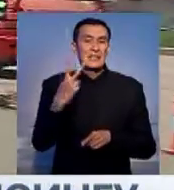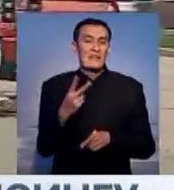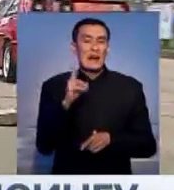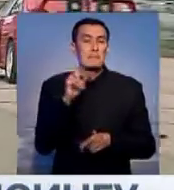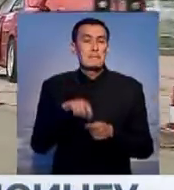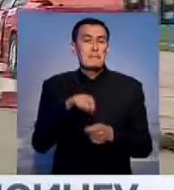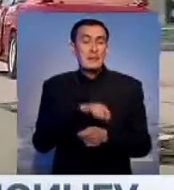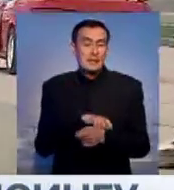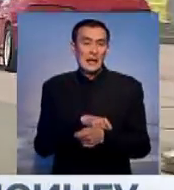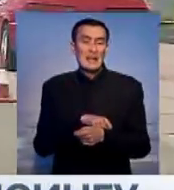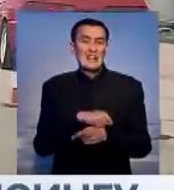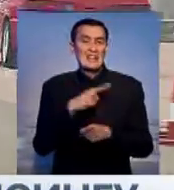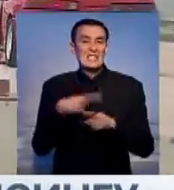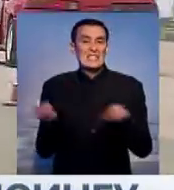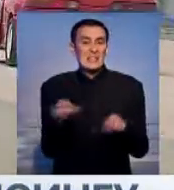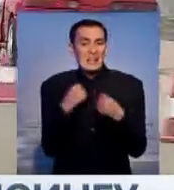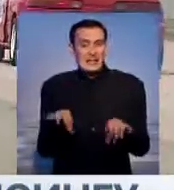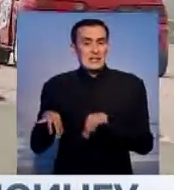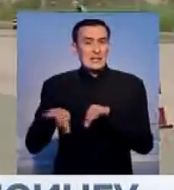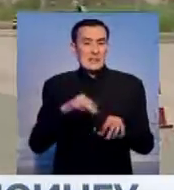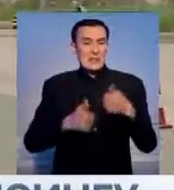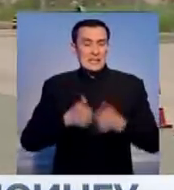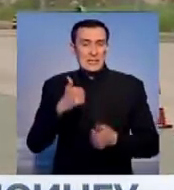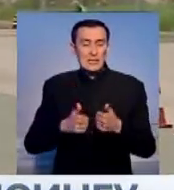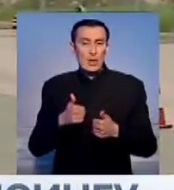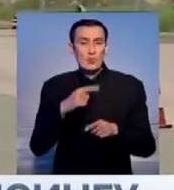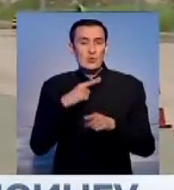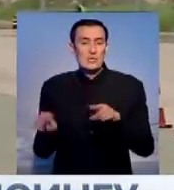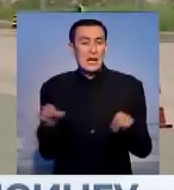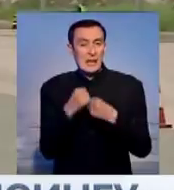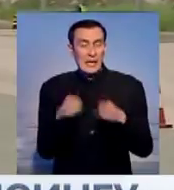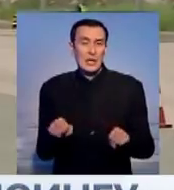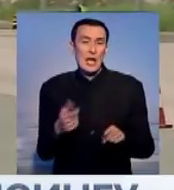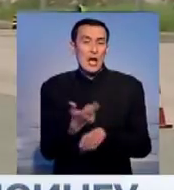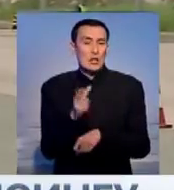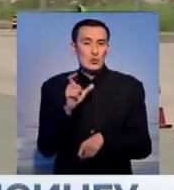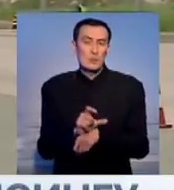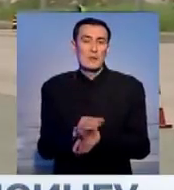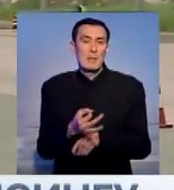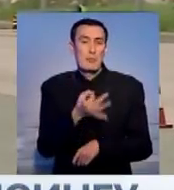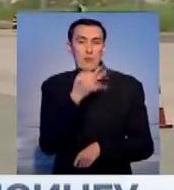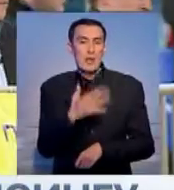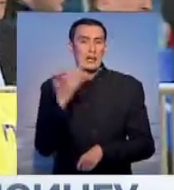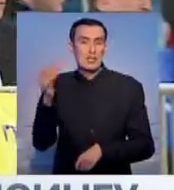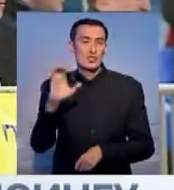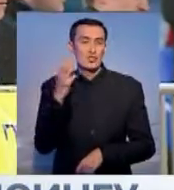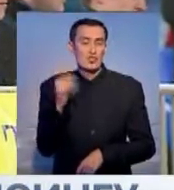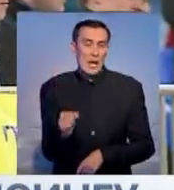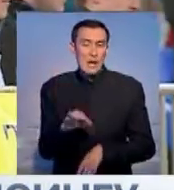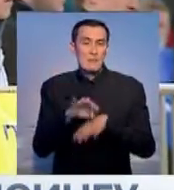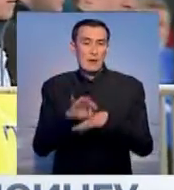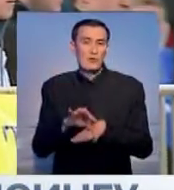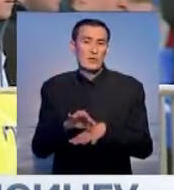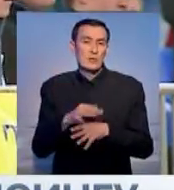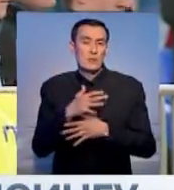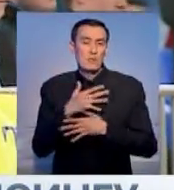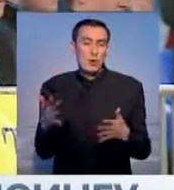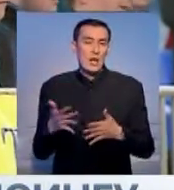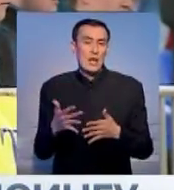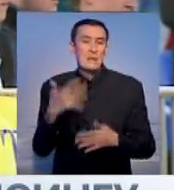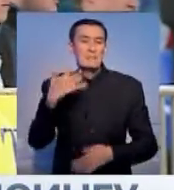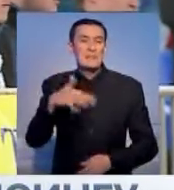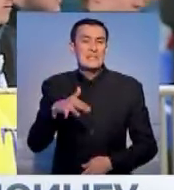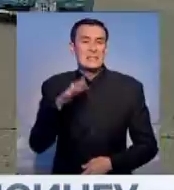402 метра. Дрэк-рейсинг – это гонка на ускорение. Особенно это популярно в США. Там проводится гонка уже